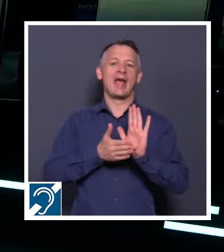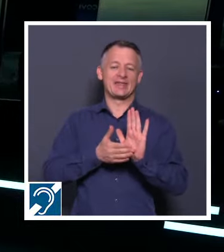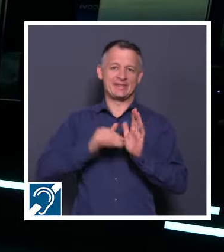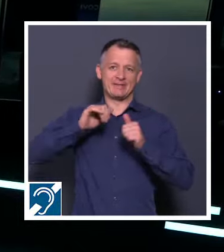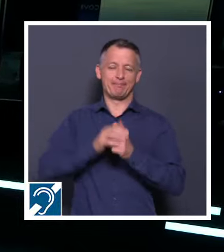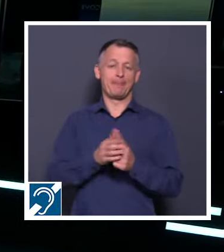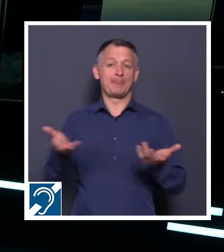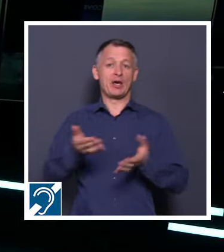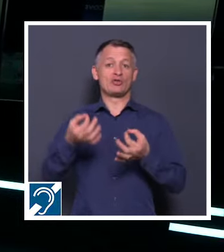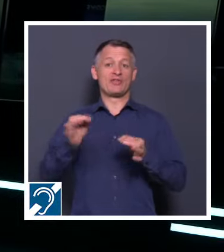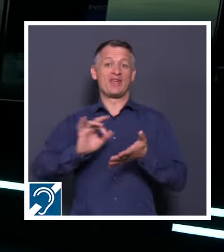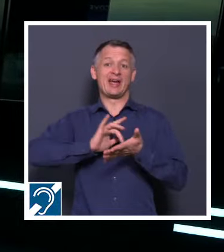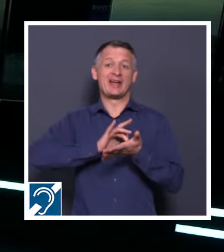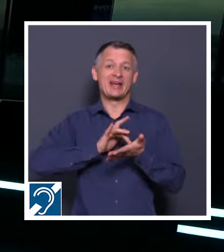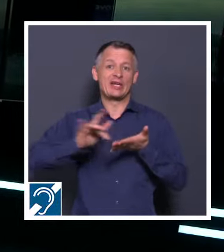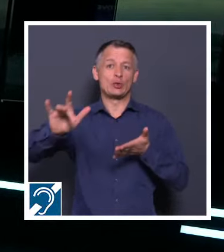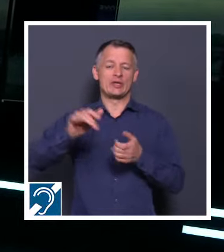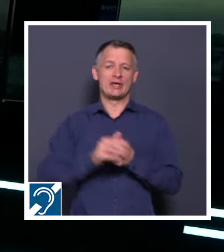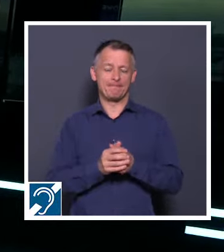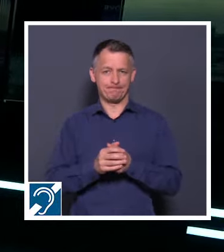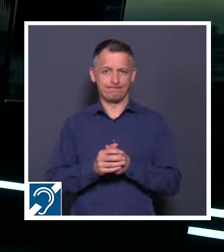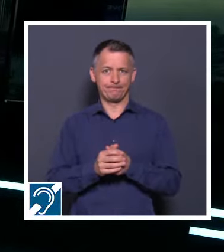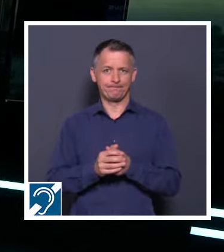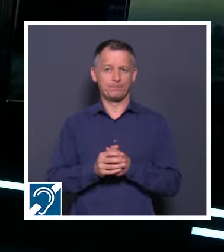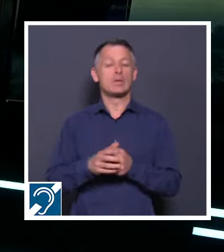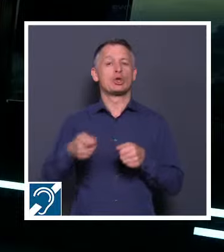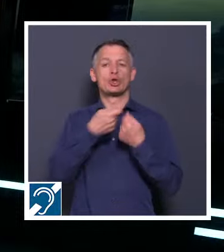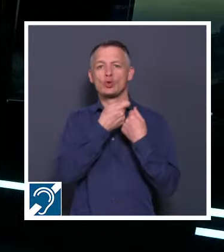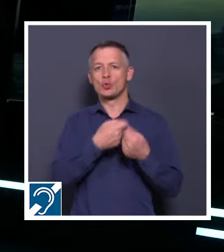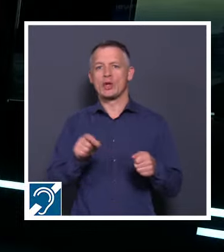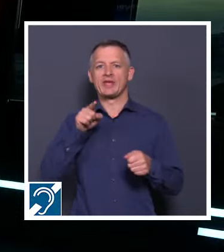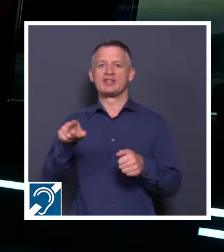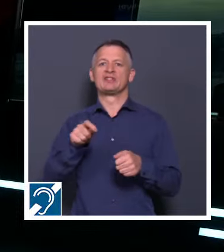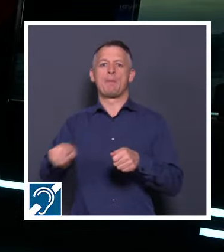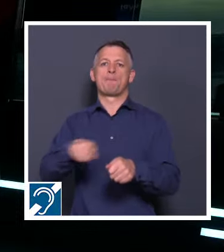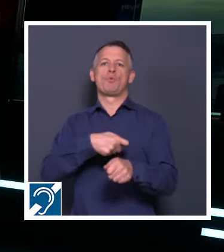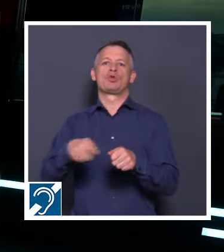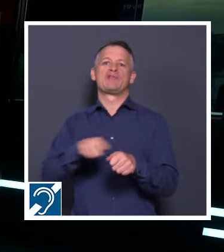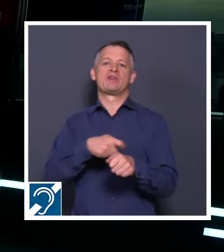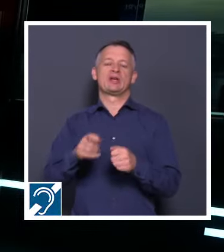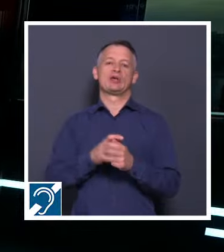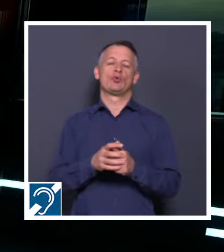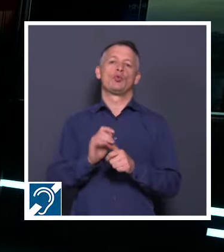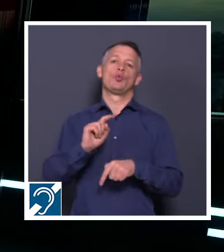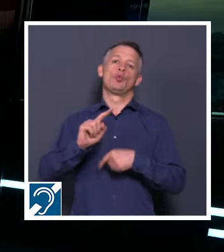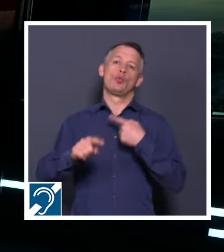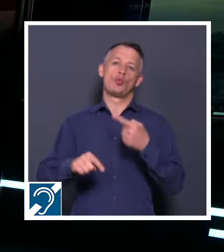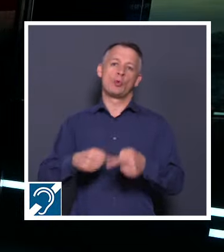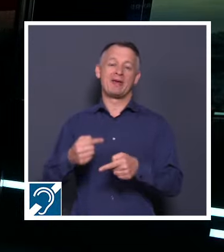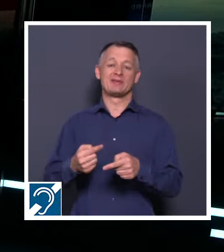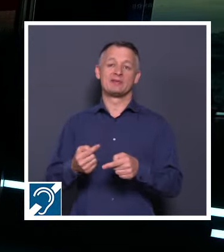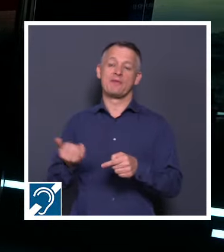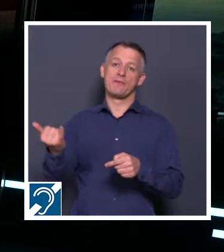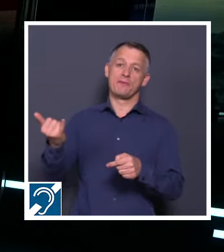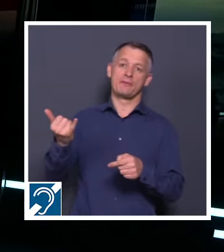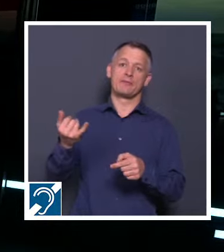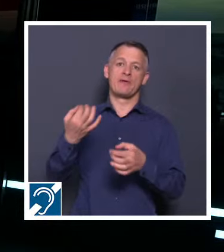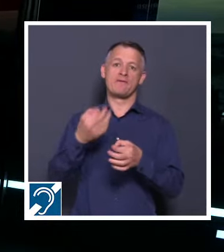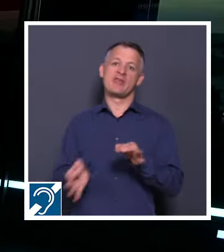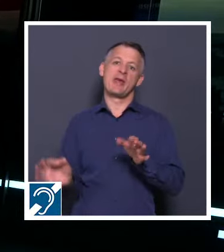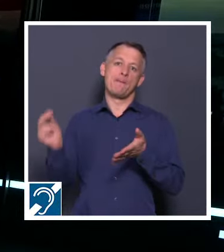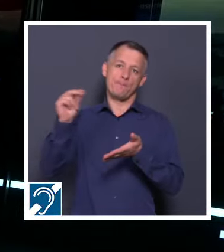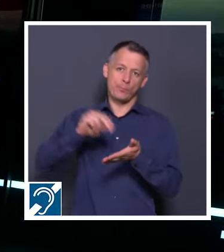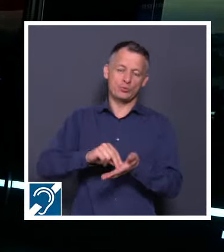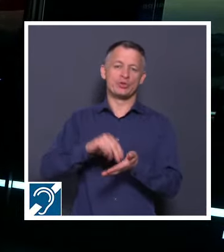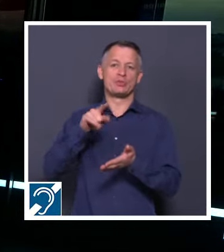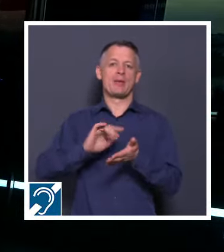fi și gratuită de la un moment dat. Toate aceste update-uri urmează să apară și pe aplicațiile pe care